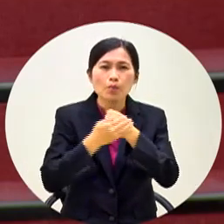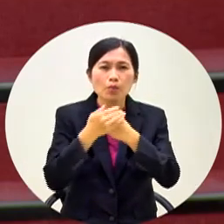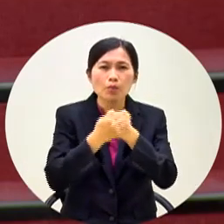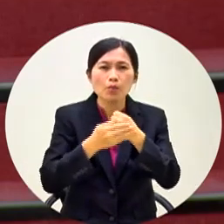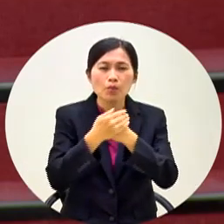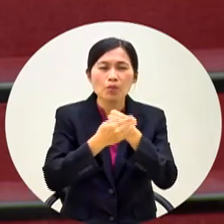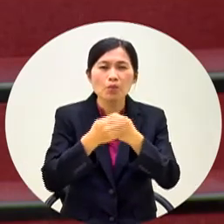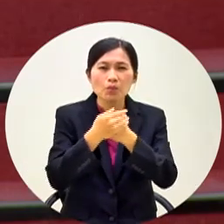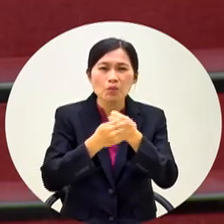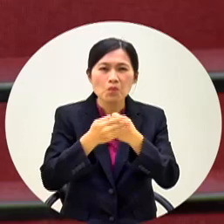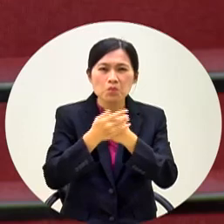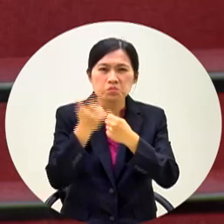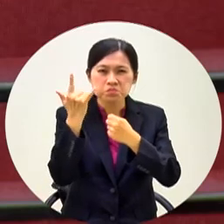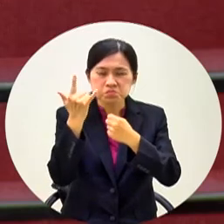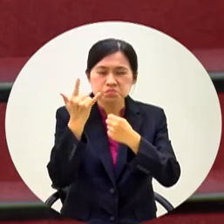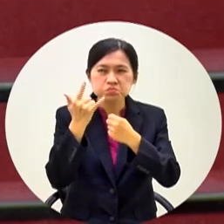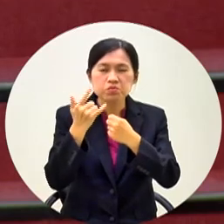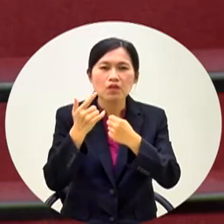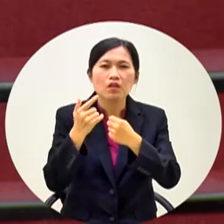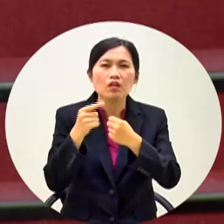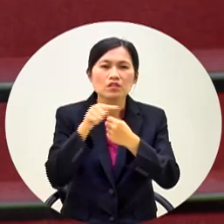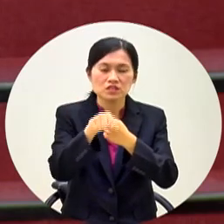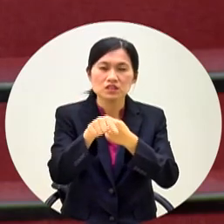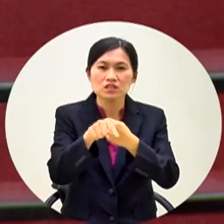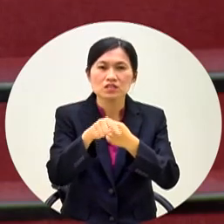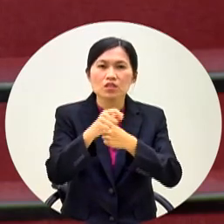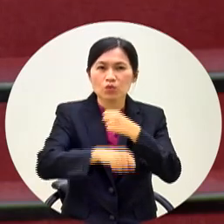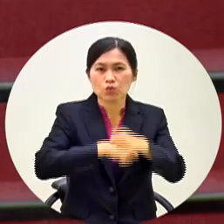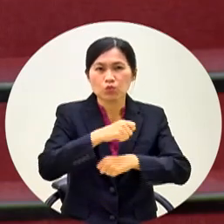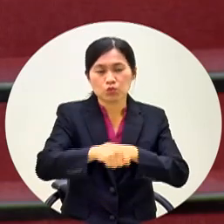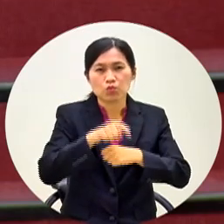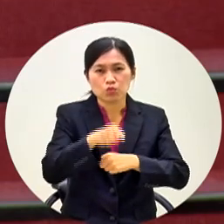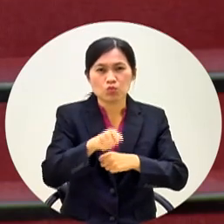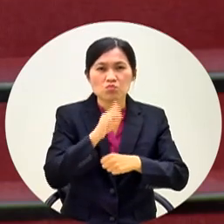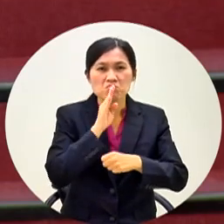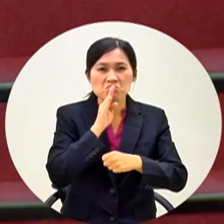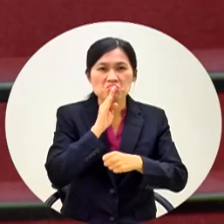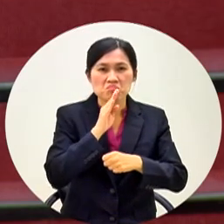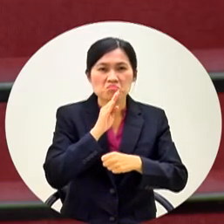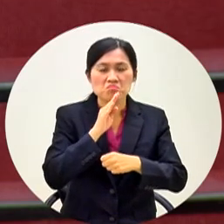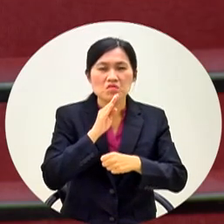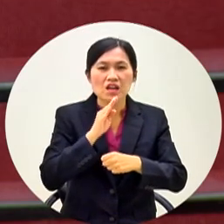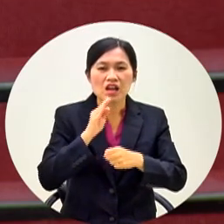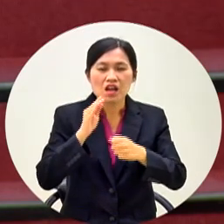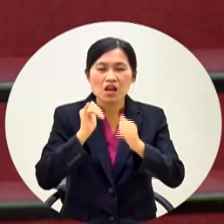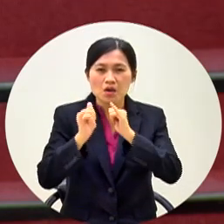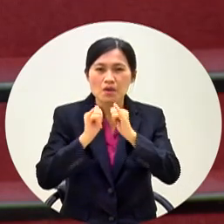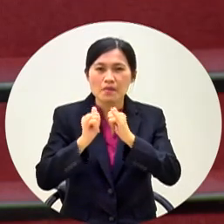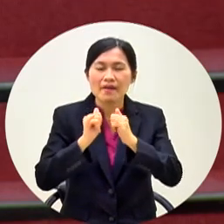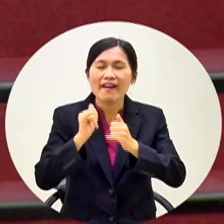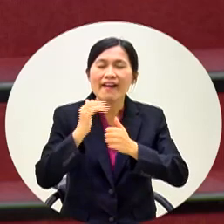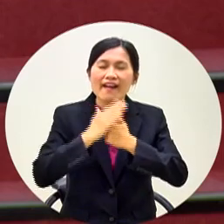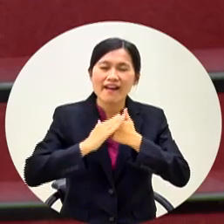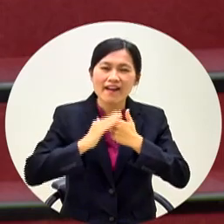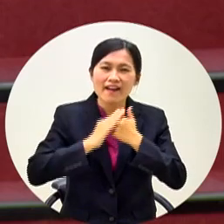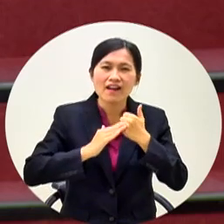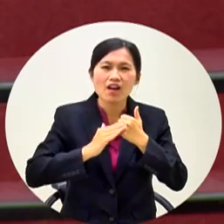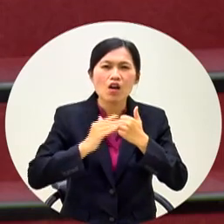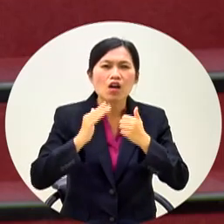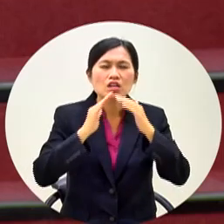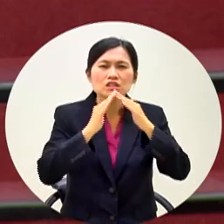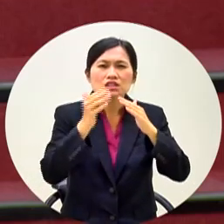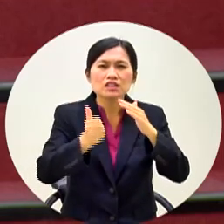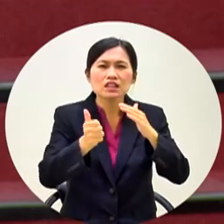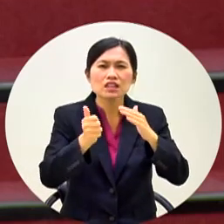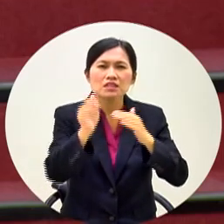是在这上面的动作，我觉得对高雄市民来讲就是一个莫大的安慰哈。那市长的态度是怎么样？我不知道。但